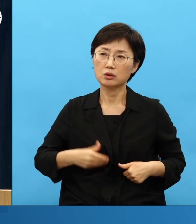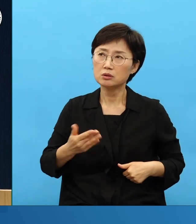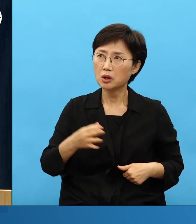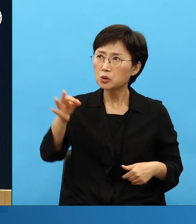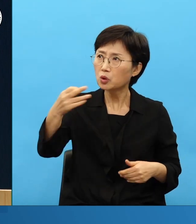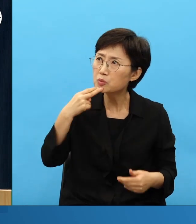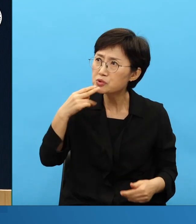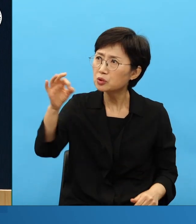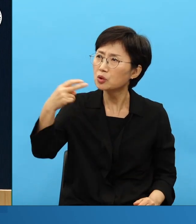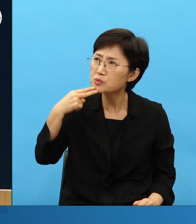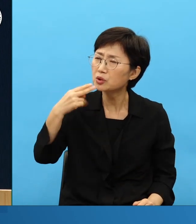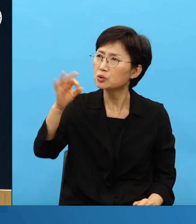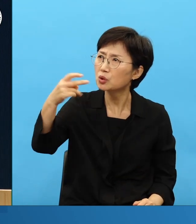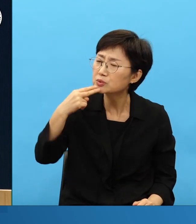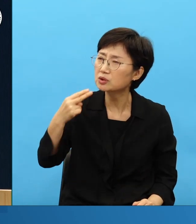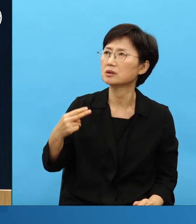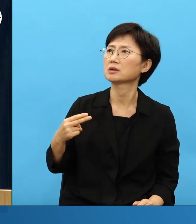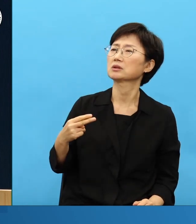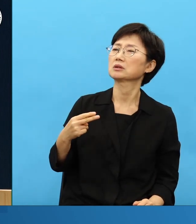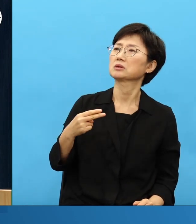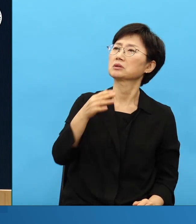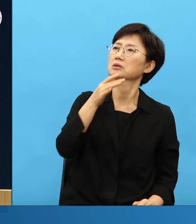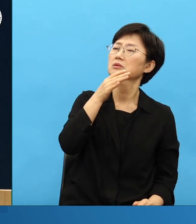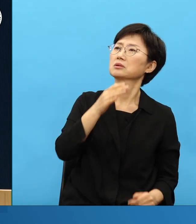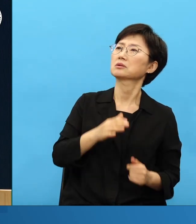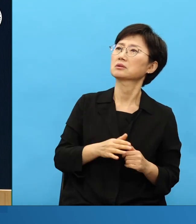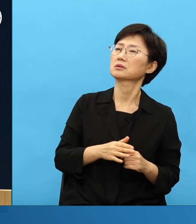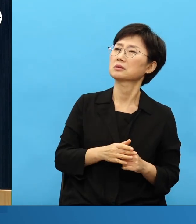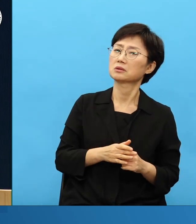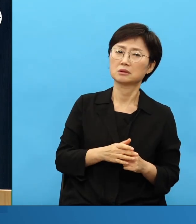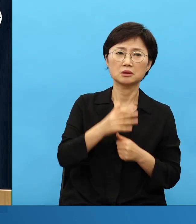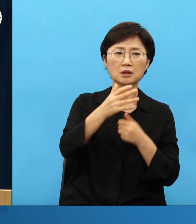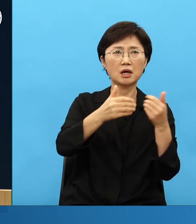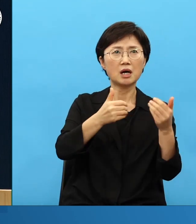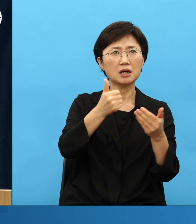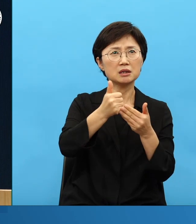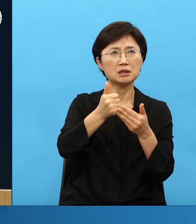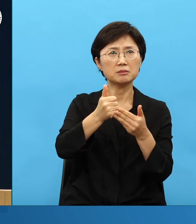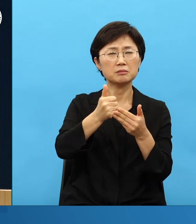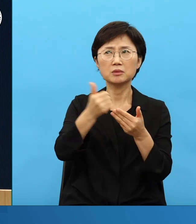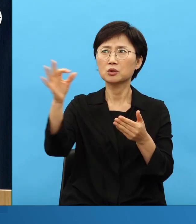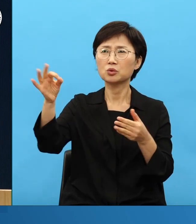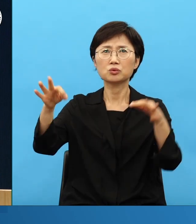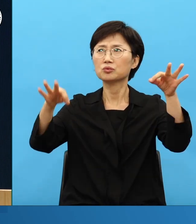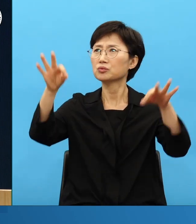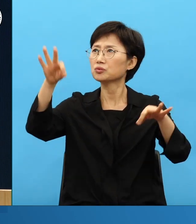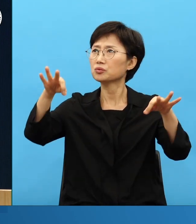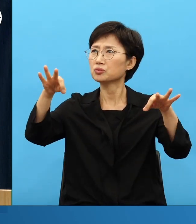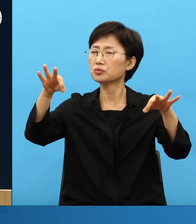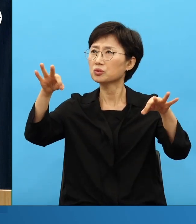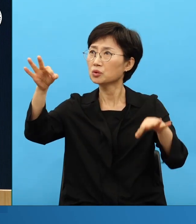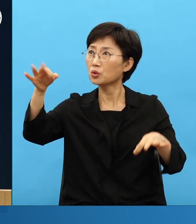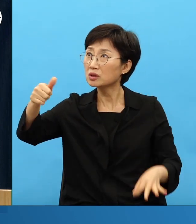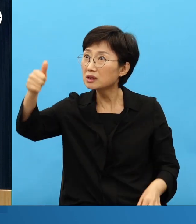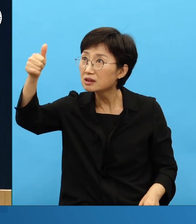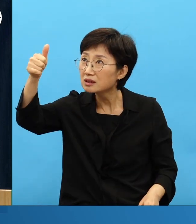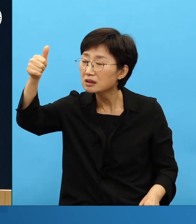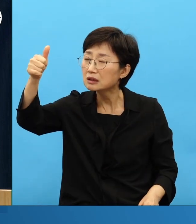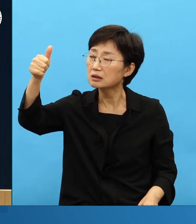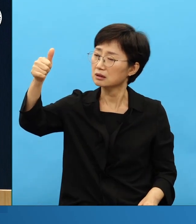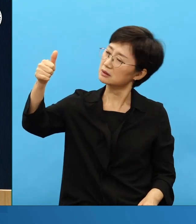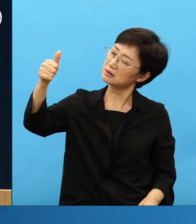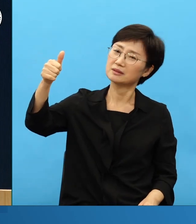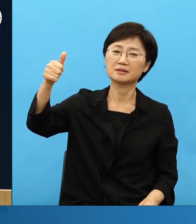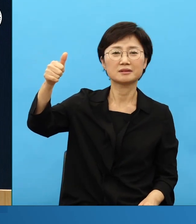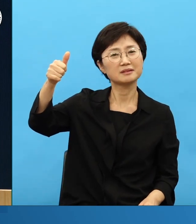No money? 나는 복음 깨달으면서 말이 안 되지. 하나님 필요 없으니까 안 주는 것이. After realizing the gospel, I 맞잖아요. realized that doesn't make any sense at all. God